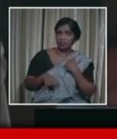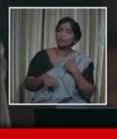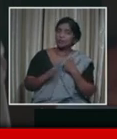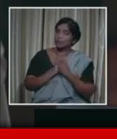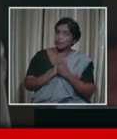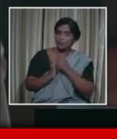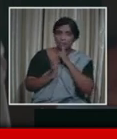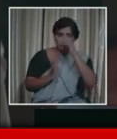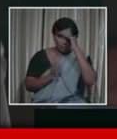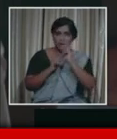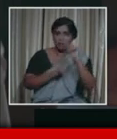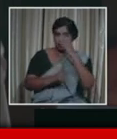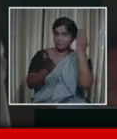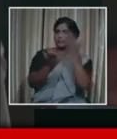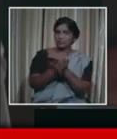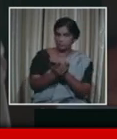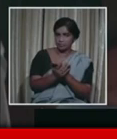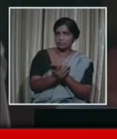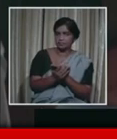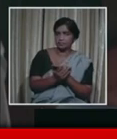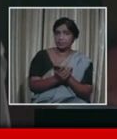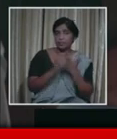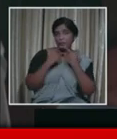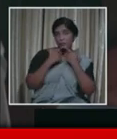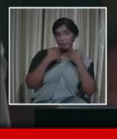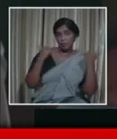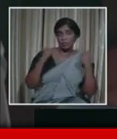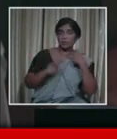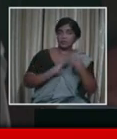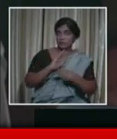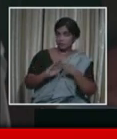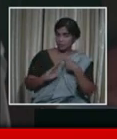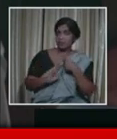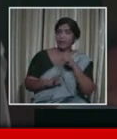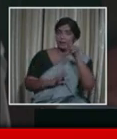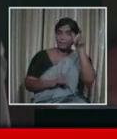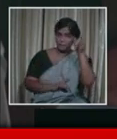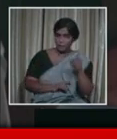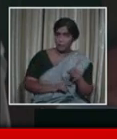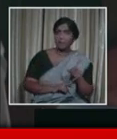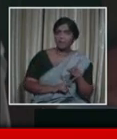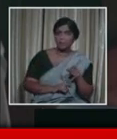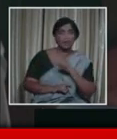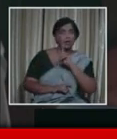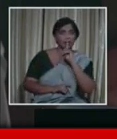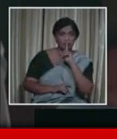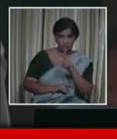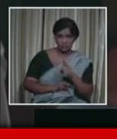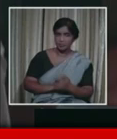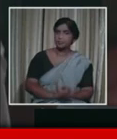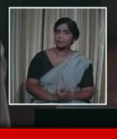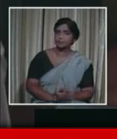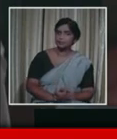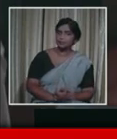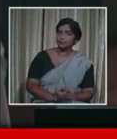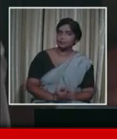කතානායකතුමනි සභාගත කරනවා මේ මහා ලොකු ප්‍රවුඩ් ශ්‍රී ලංකන් කියලා එකක එක පුද්ගලෙක් මෙන්න අහනවා Do you know